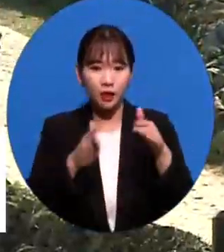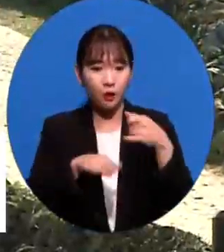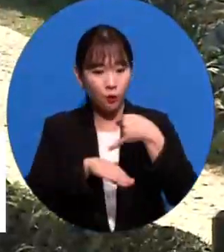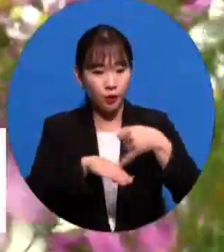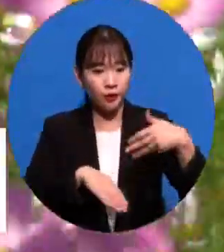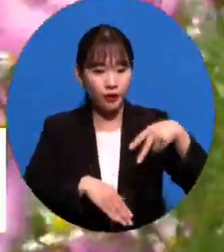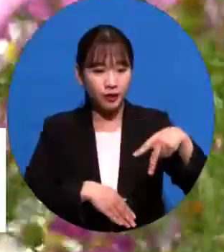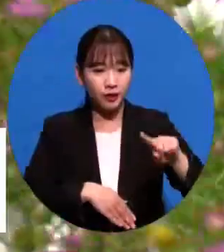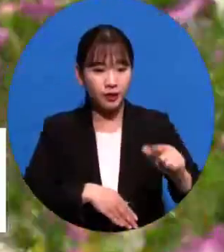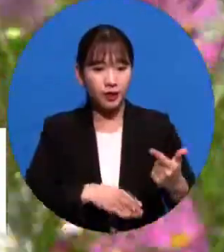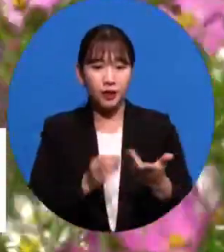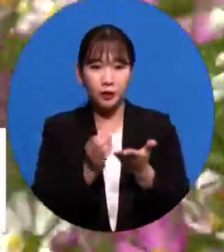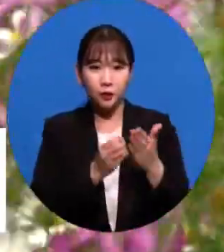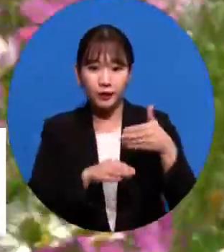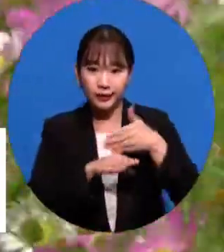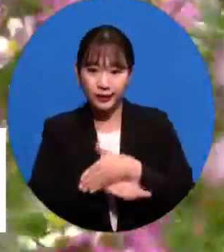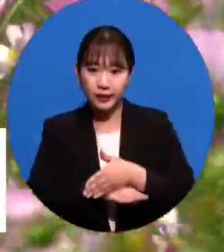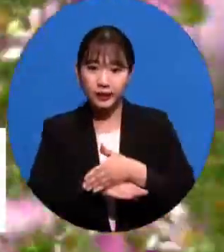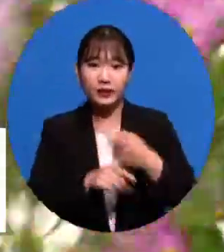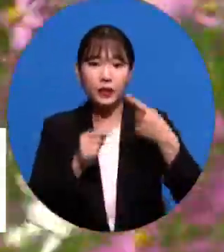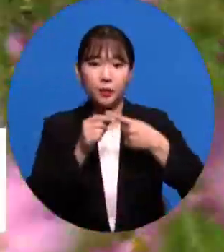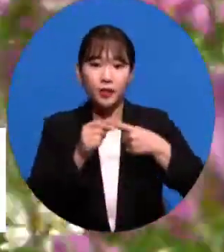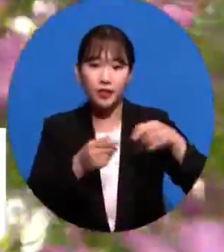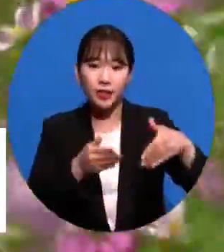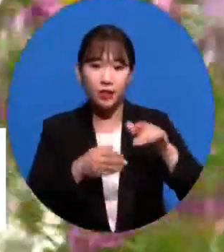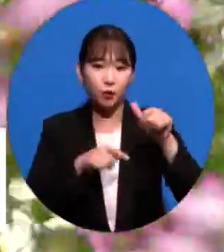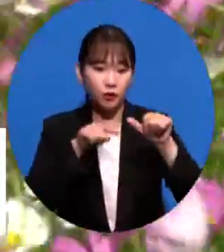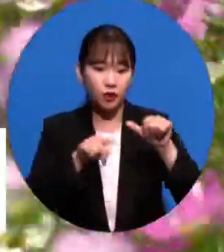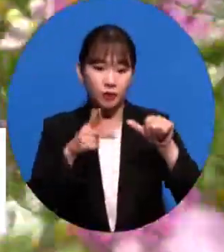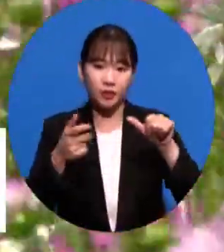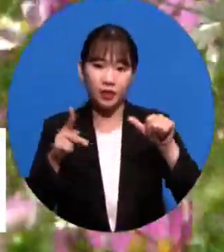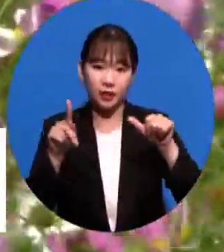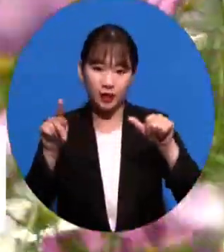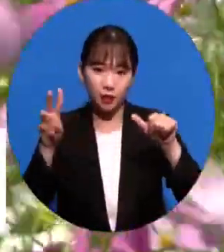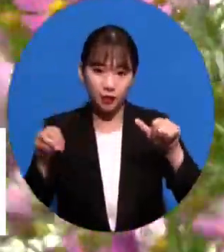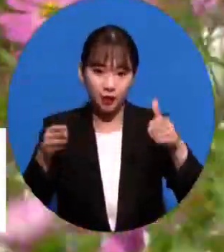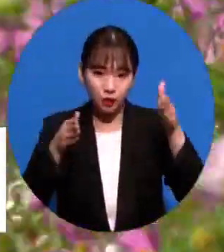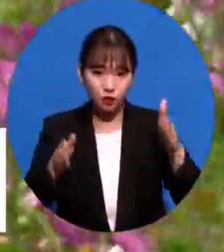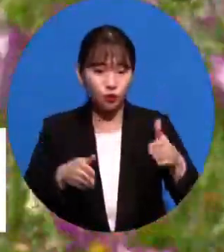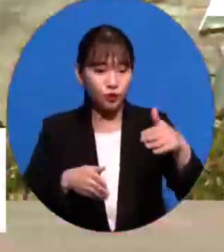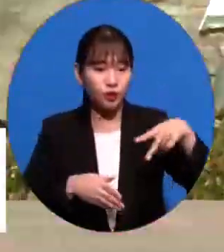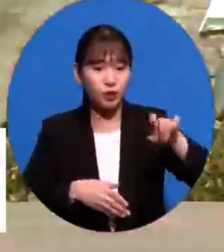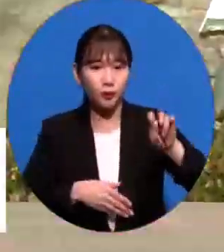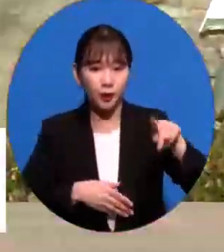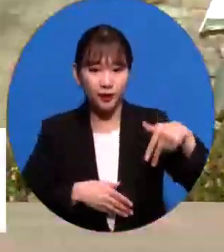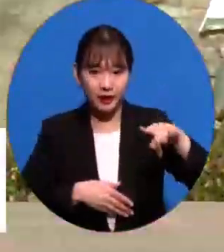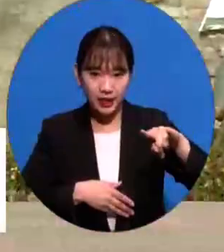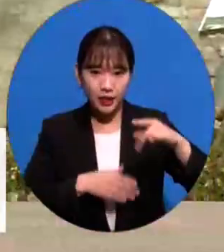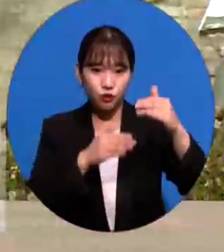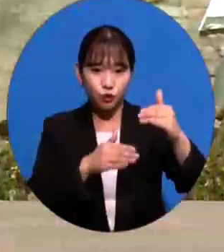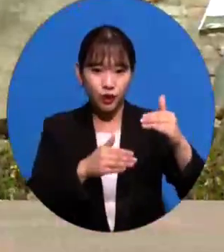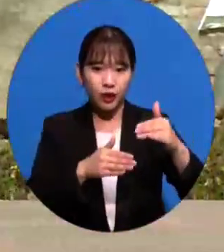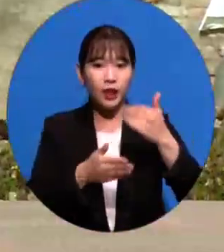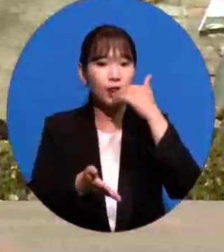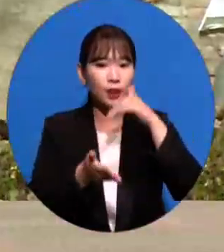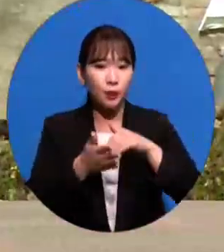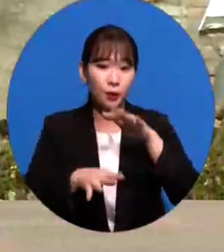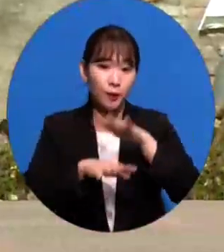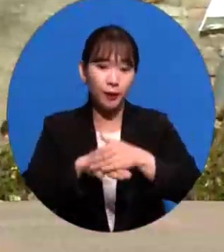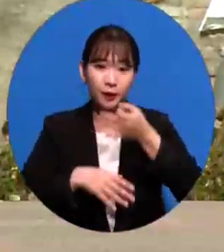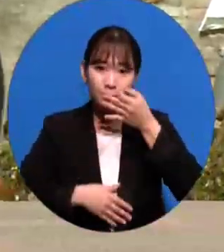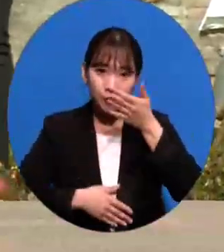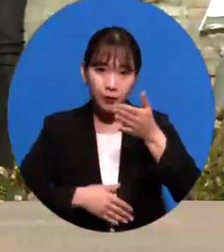완도군 청산도 슬로길 1코스 5.71km 가운데 서편제길에 이어지는 구간으로 갯돌밭이